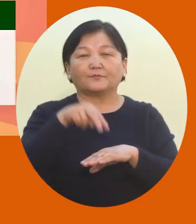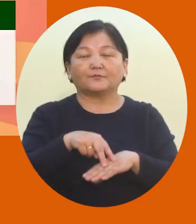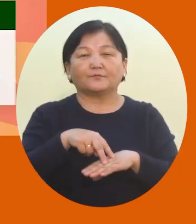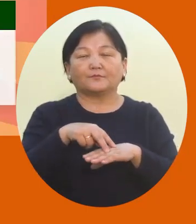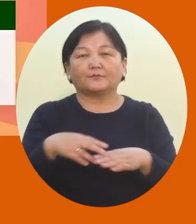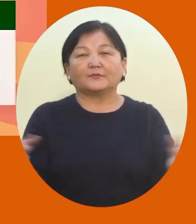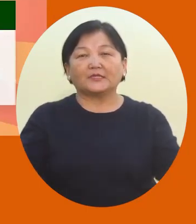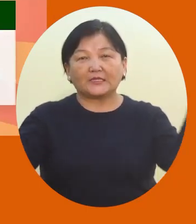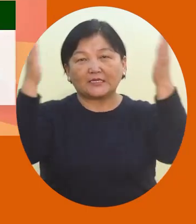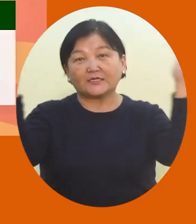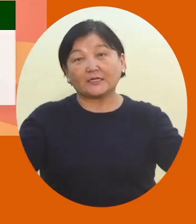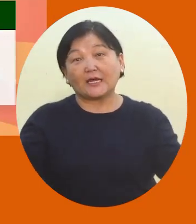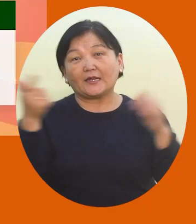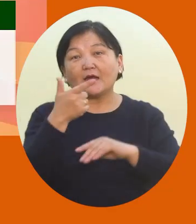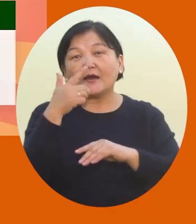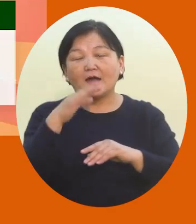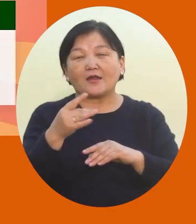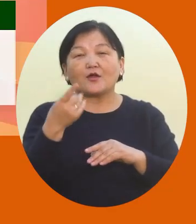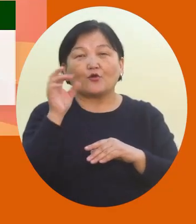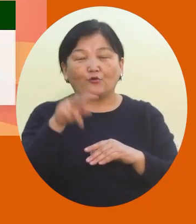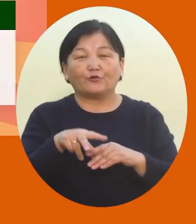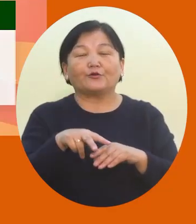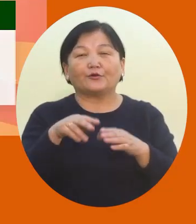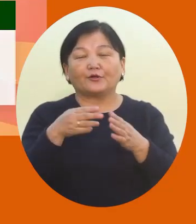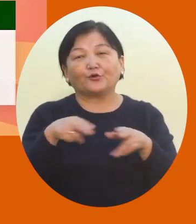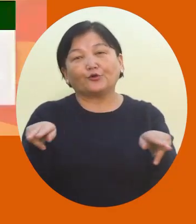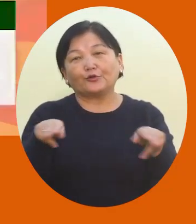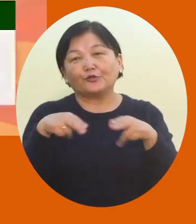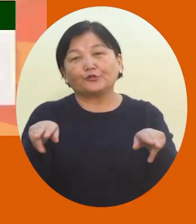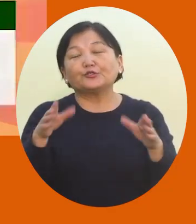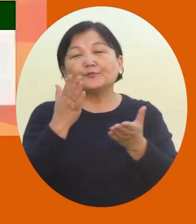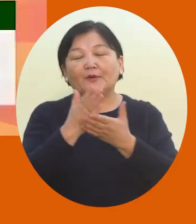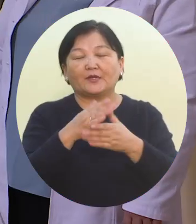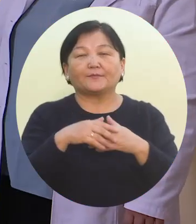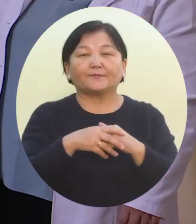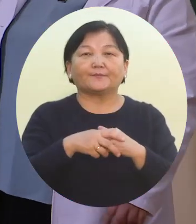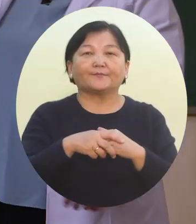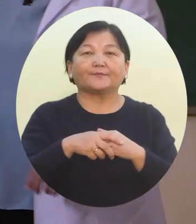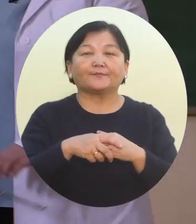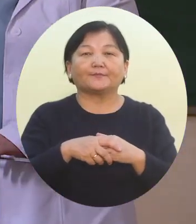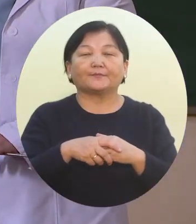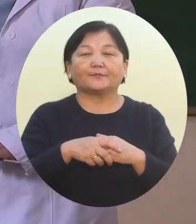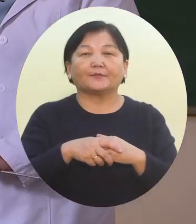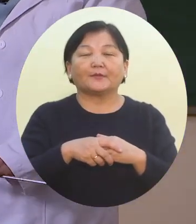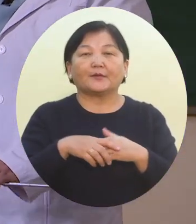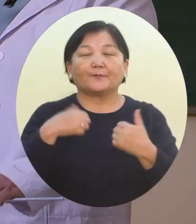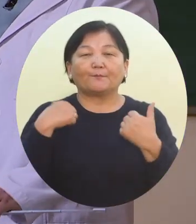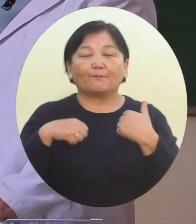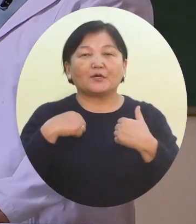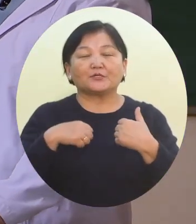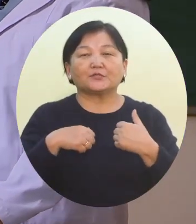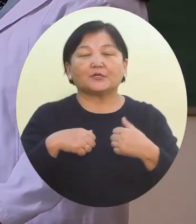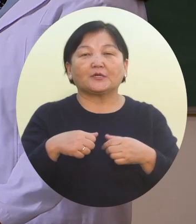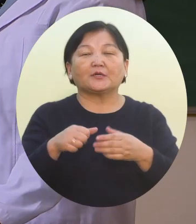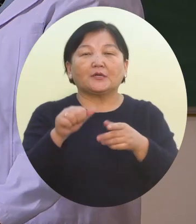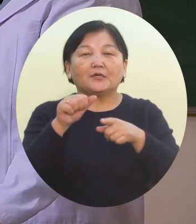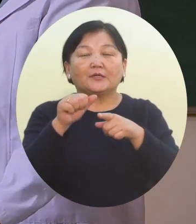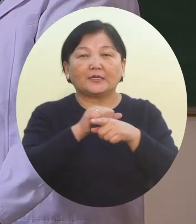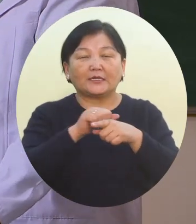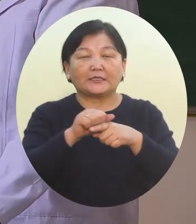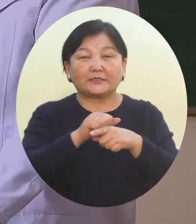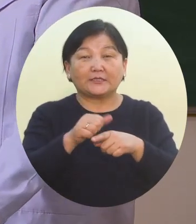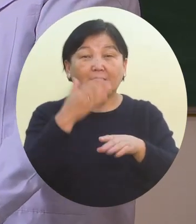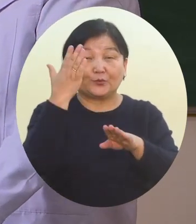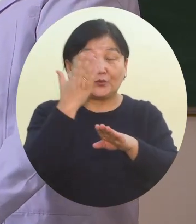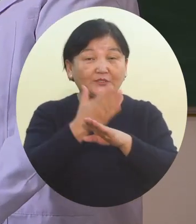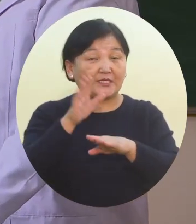26, 27, 28, 29, 30. Тэгэхээр багш нь бол дасгал хийсний дараа өөрийнхөө судасны зохиолтыг